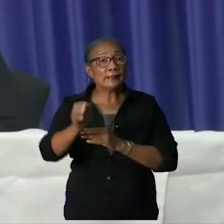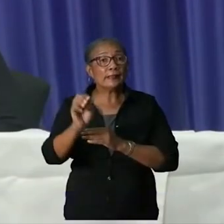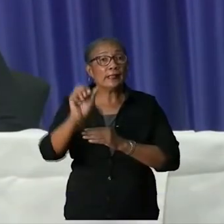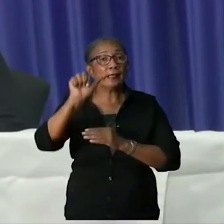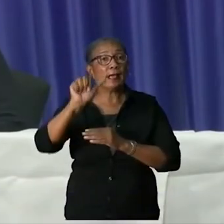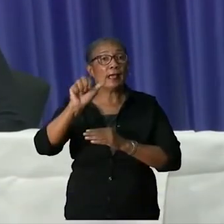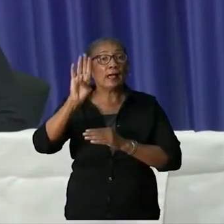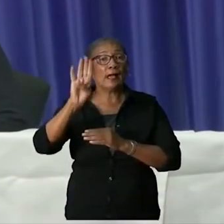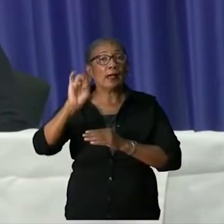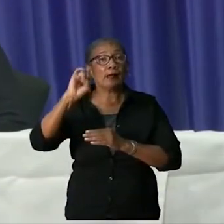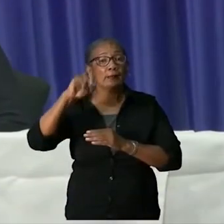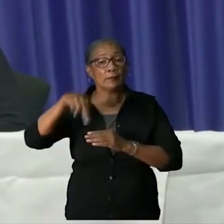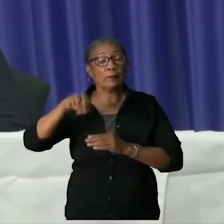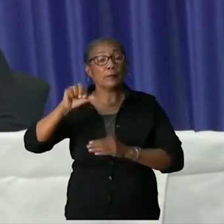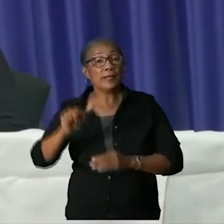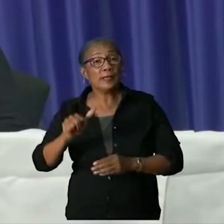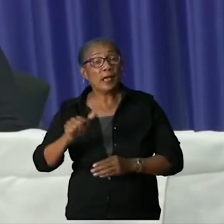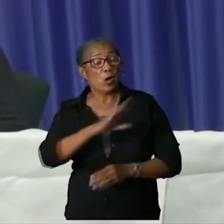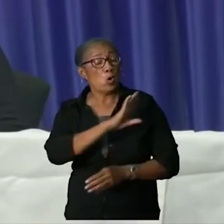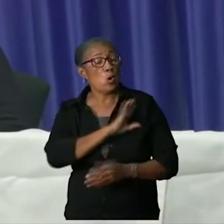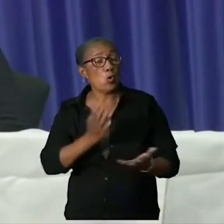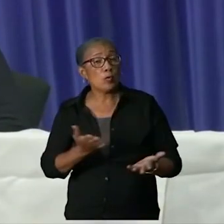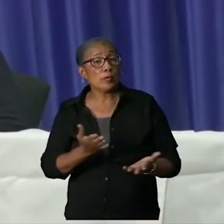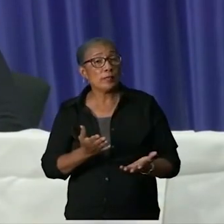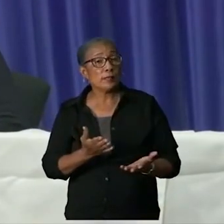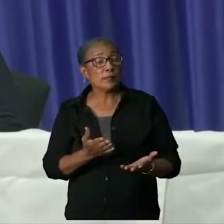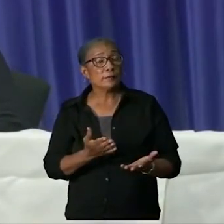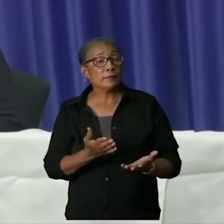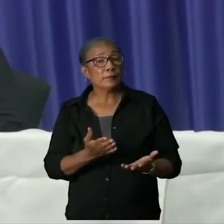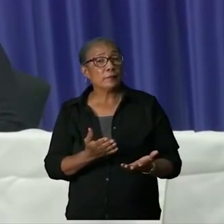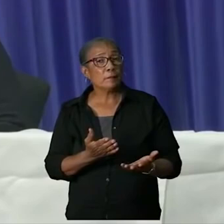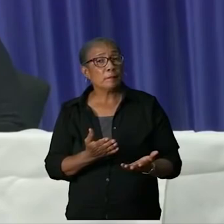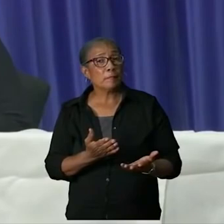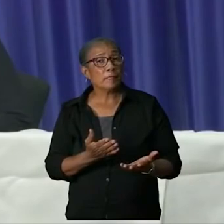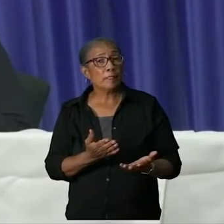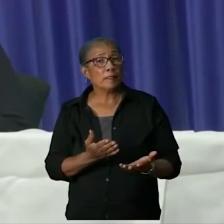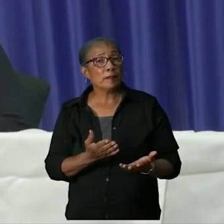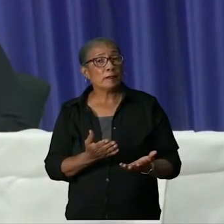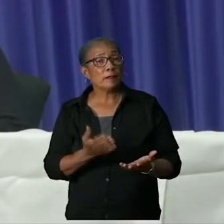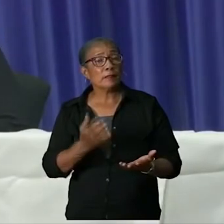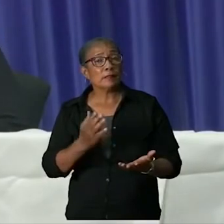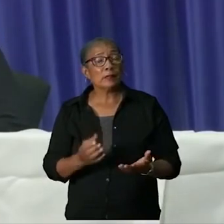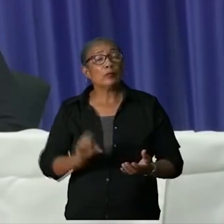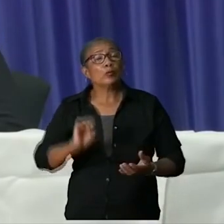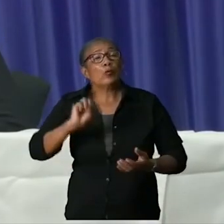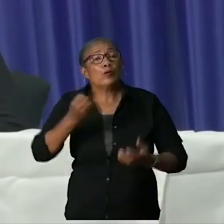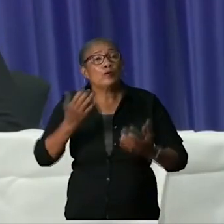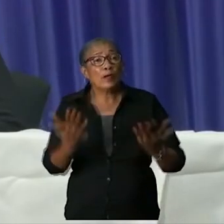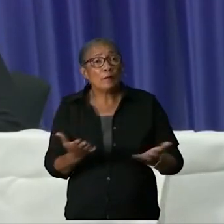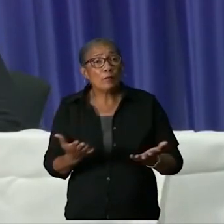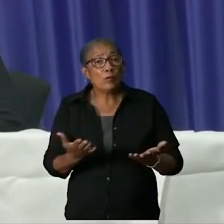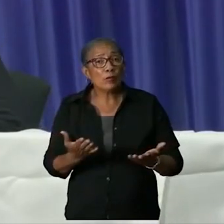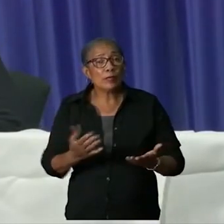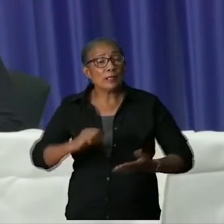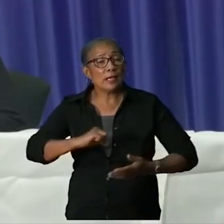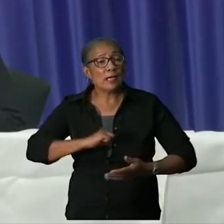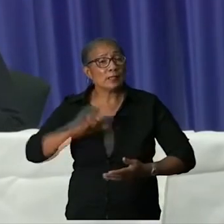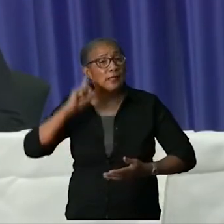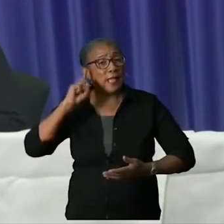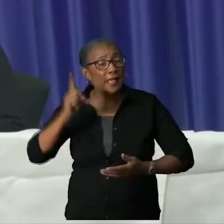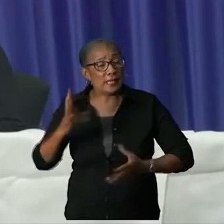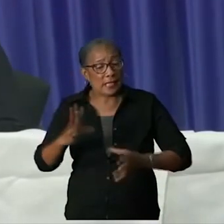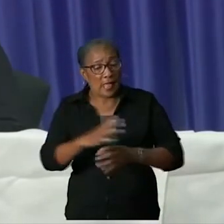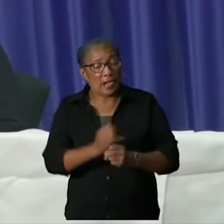als Westen. Verder zijn we bezig zoveel mogelijk onze eigen protocollen te